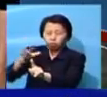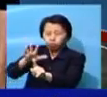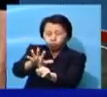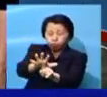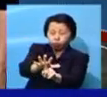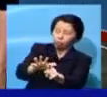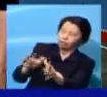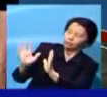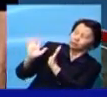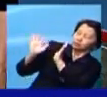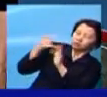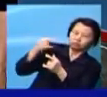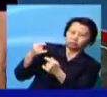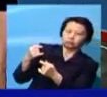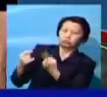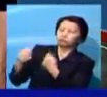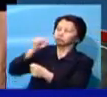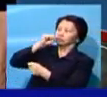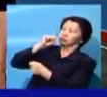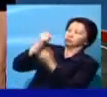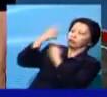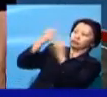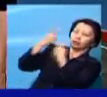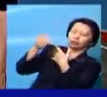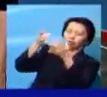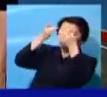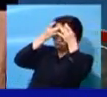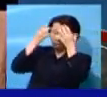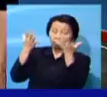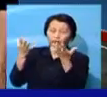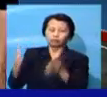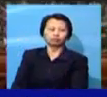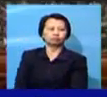mereka untuk mendapatkan komen berkenaan sesuatu